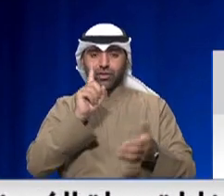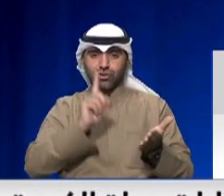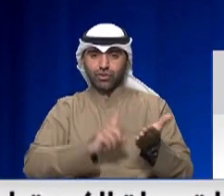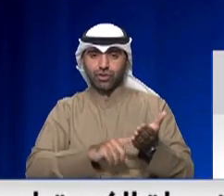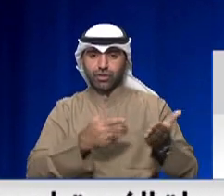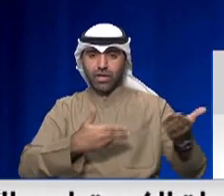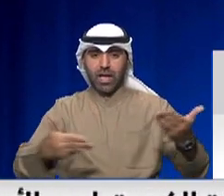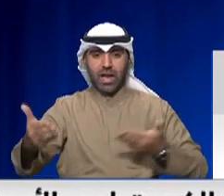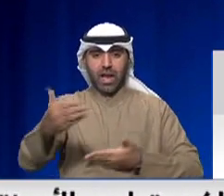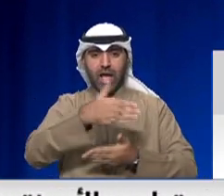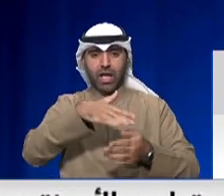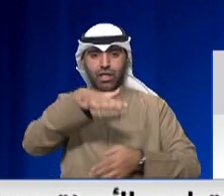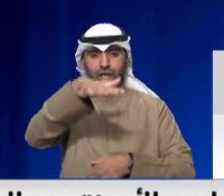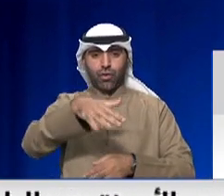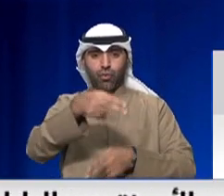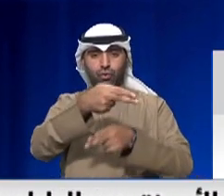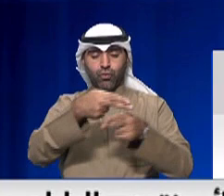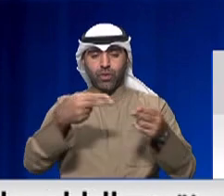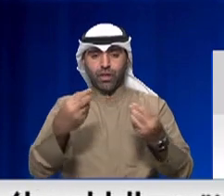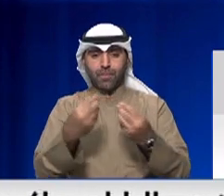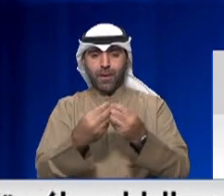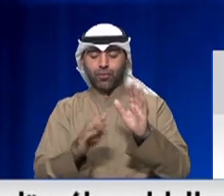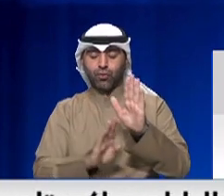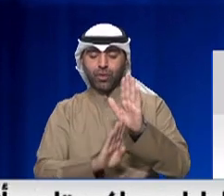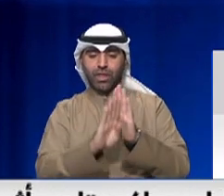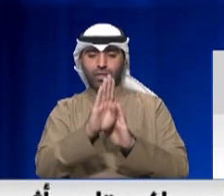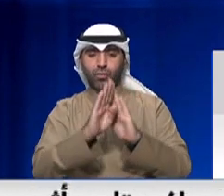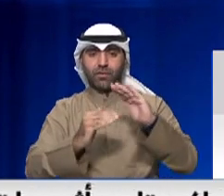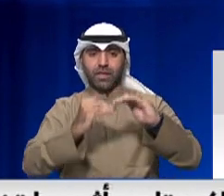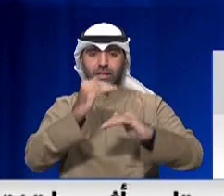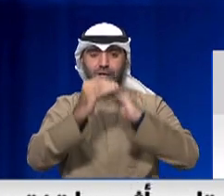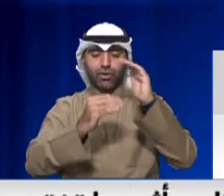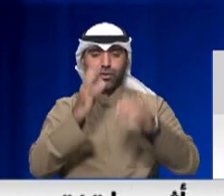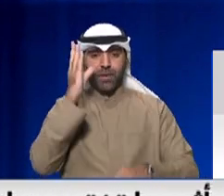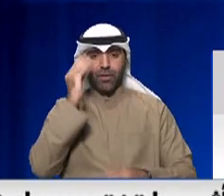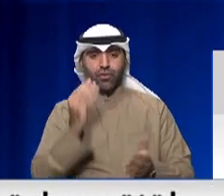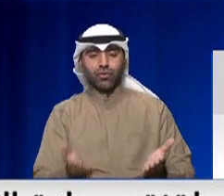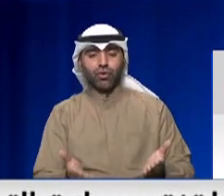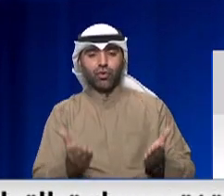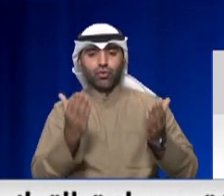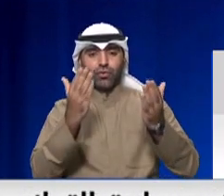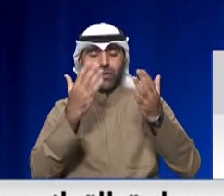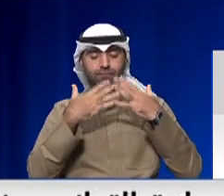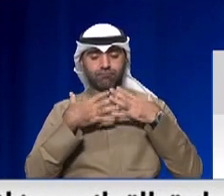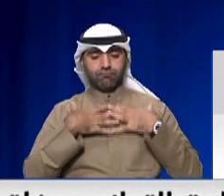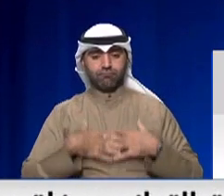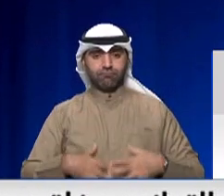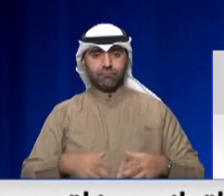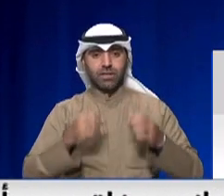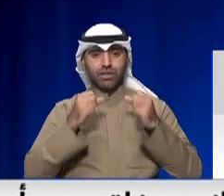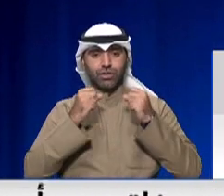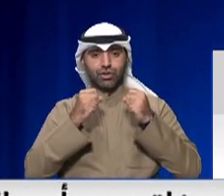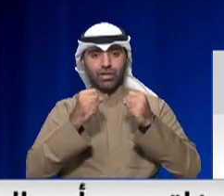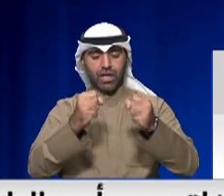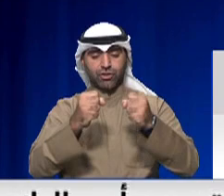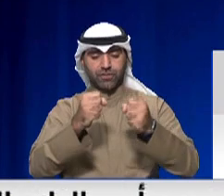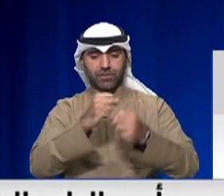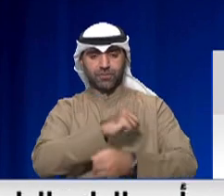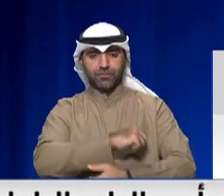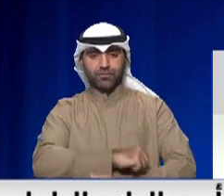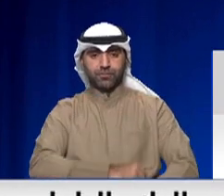مشاعر التعاطف والمواساه بهذا المصاب الجلل راجيا سموه لفخامته موفور الصحه